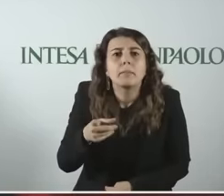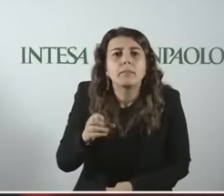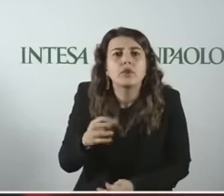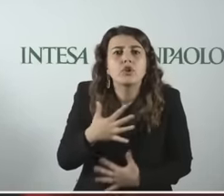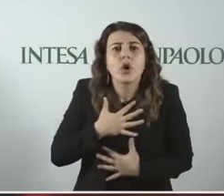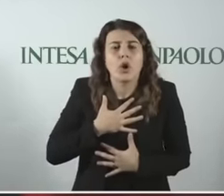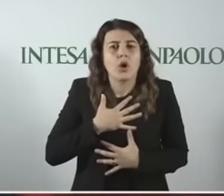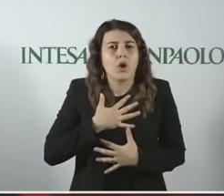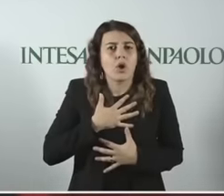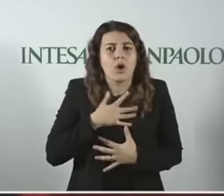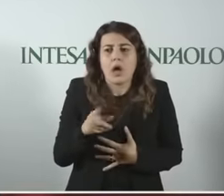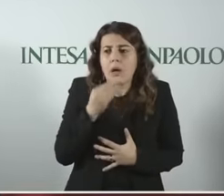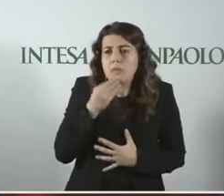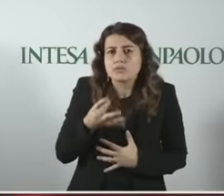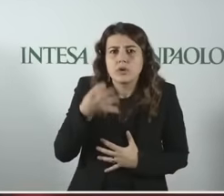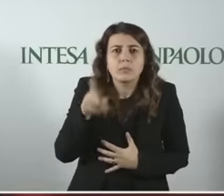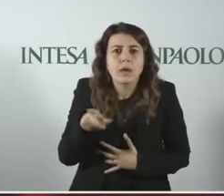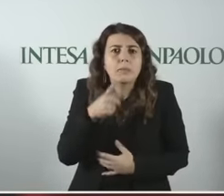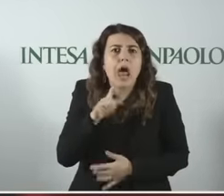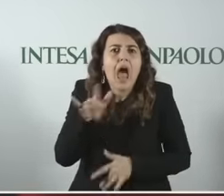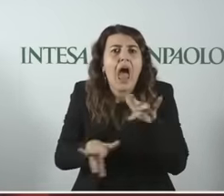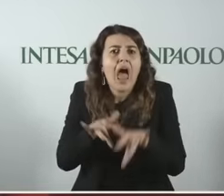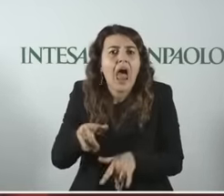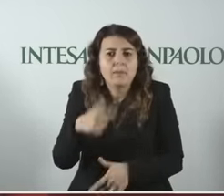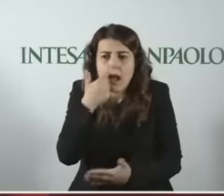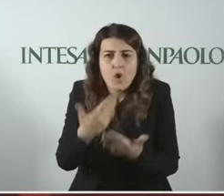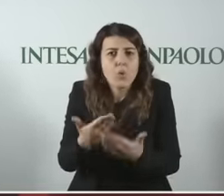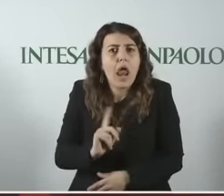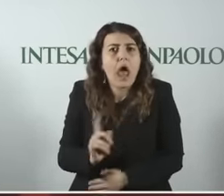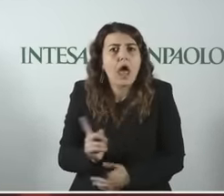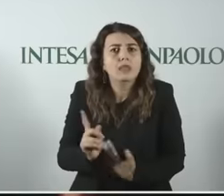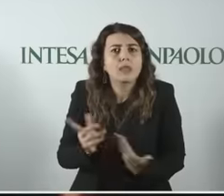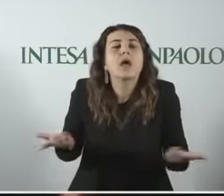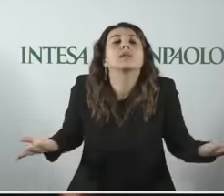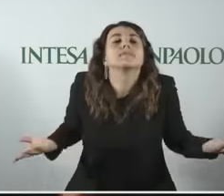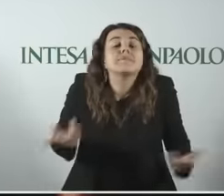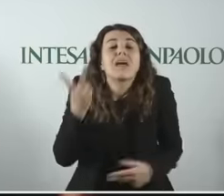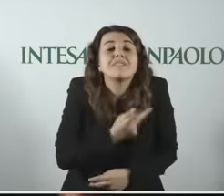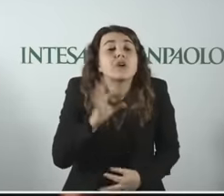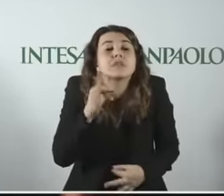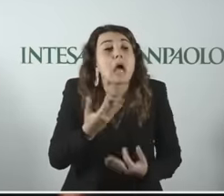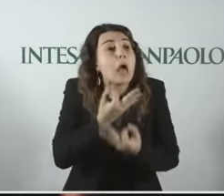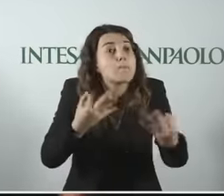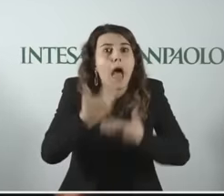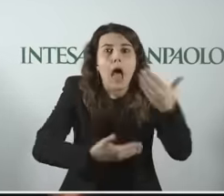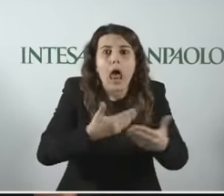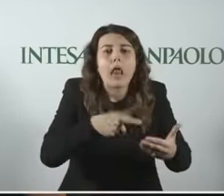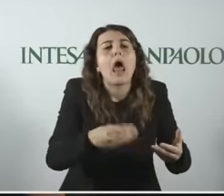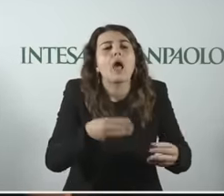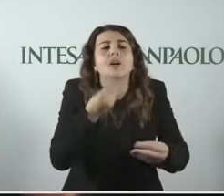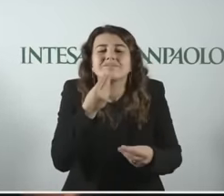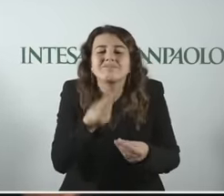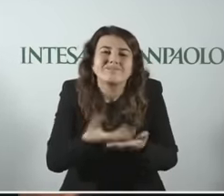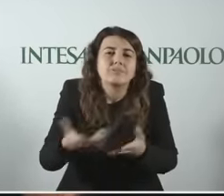costernato c'è un cibo da animali Certo se sono andati bene gli altri raccolti lo dai alle bestie Ma se sono andati male te lo mangi